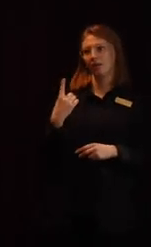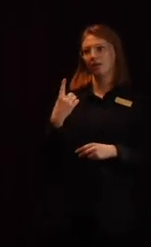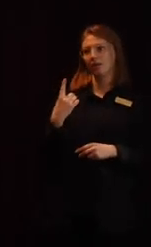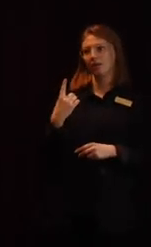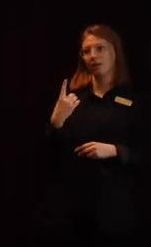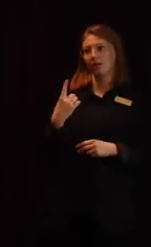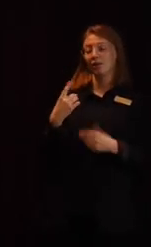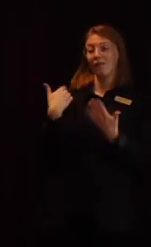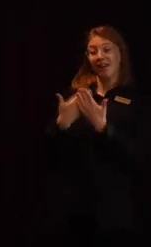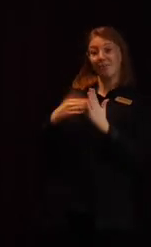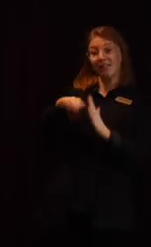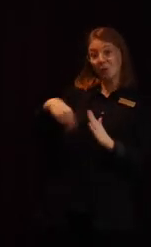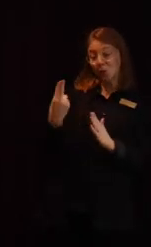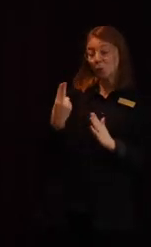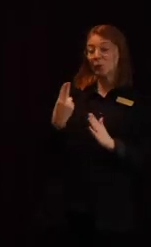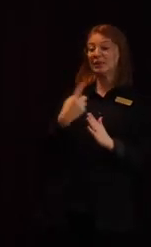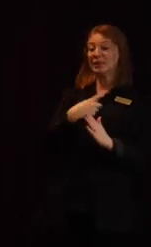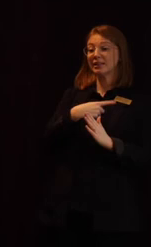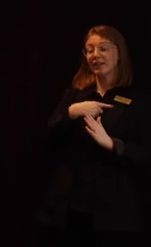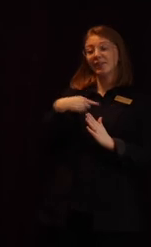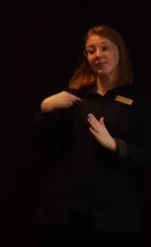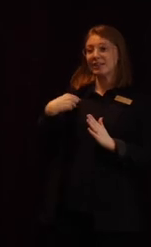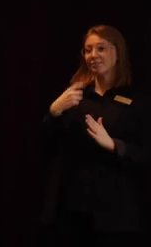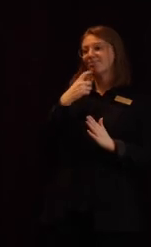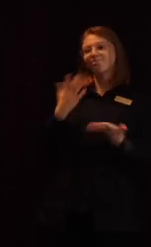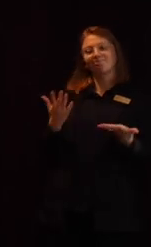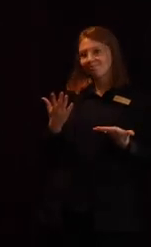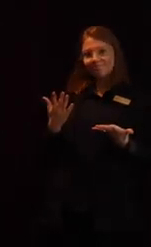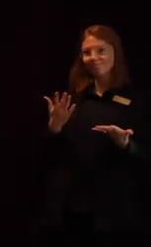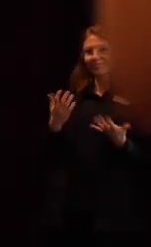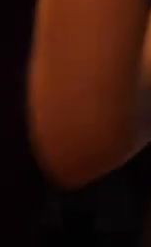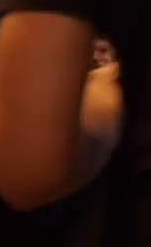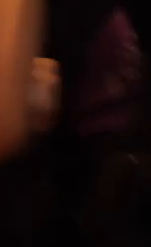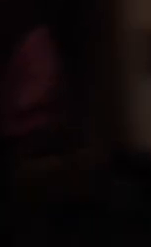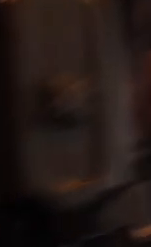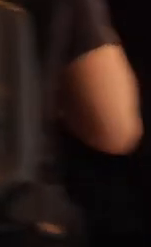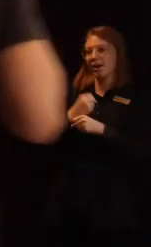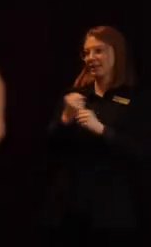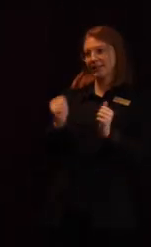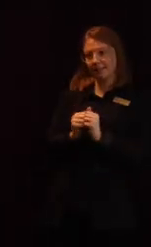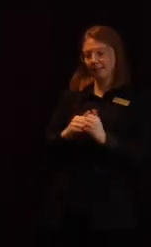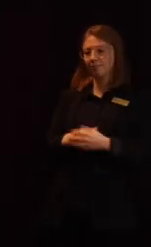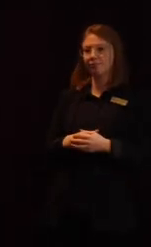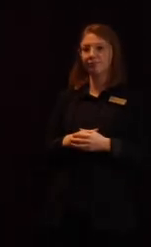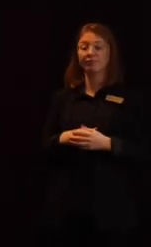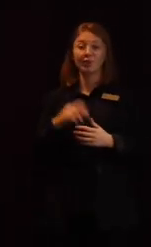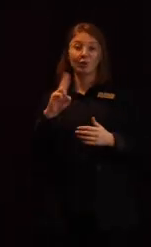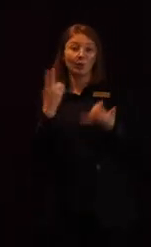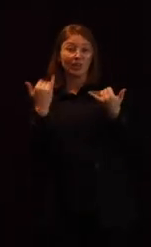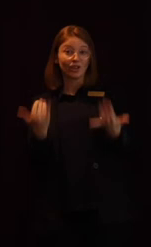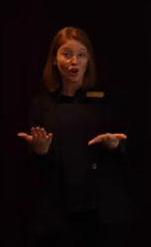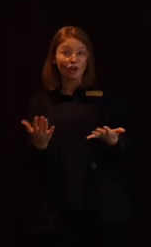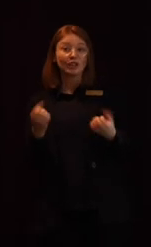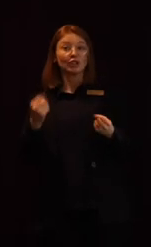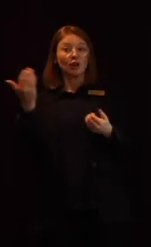blir... Det är inte riktigt så som vi har lagt upp vårt arbete. Men under dagen här, Lena, så kommer vi också ha representanter som både jobbar nationellt